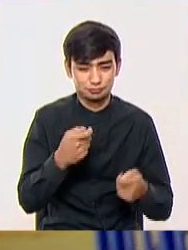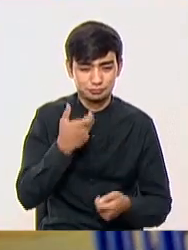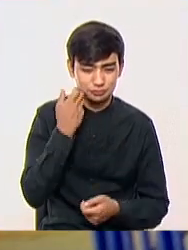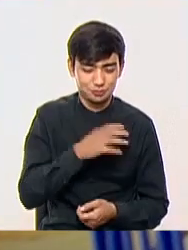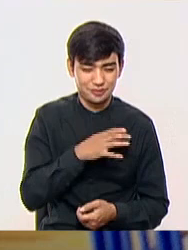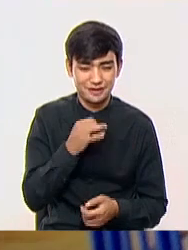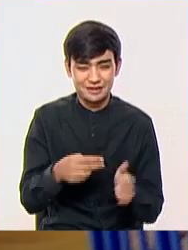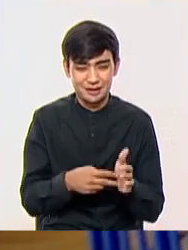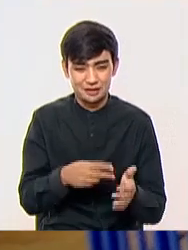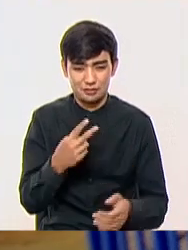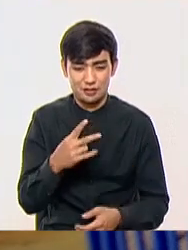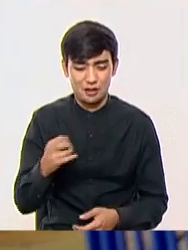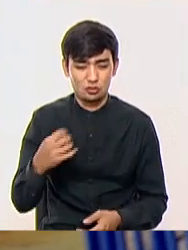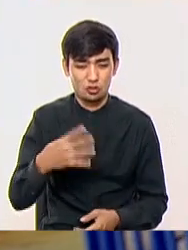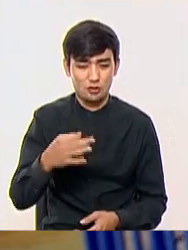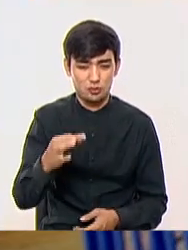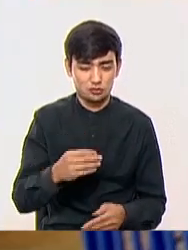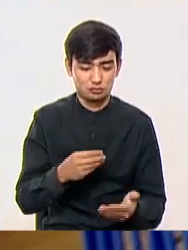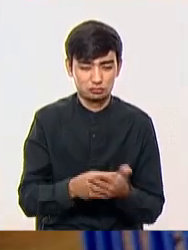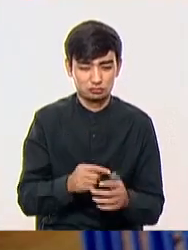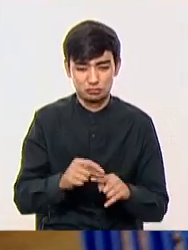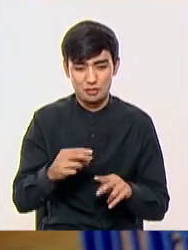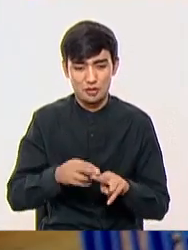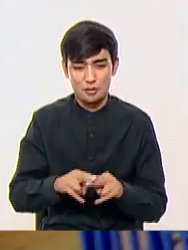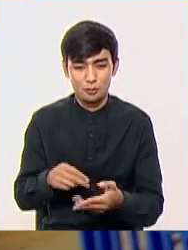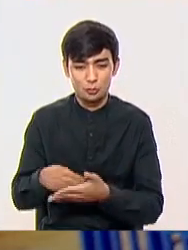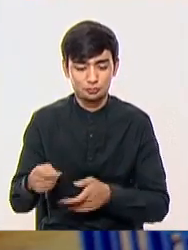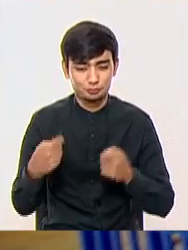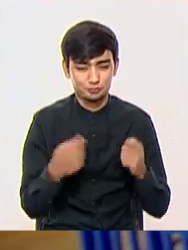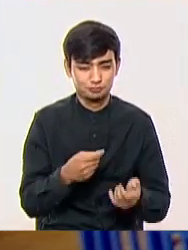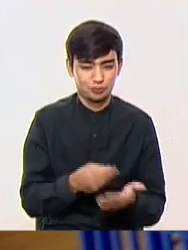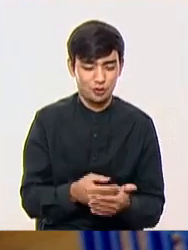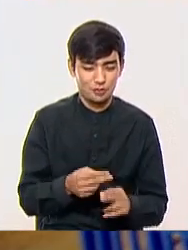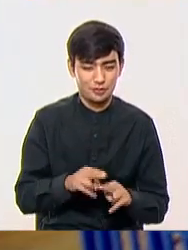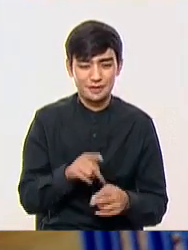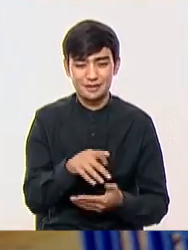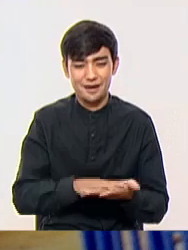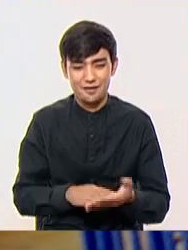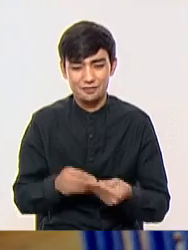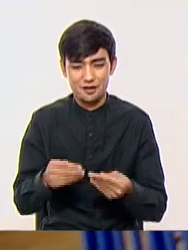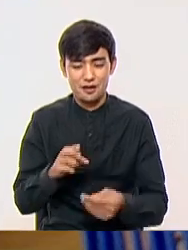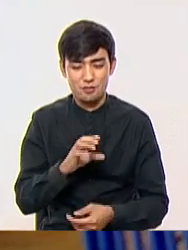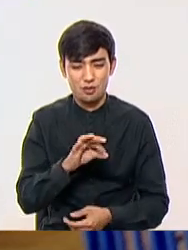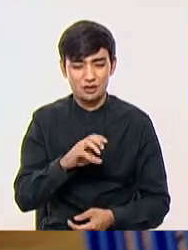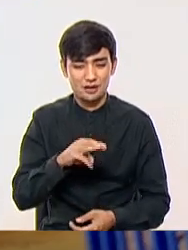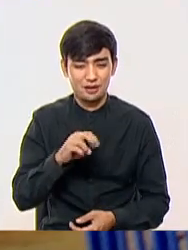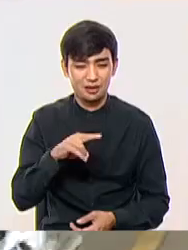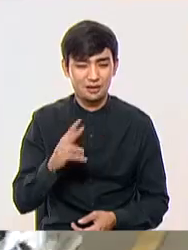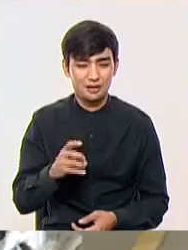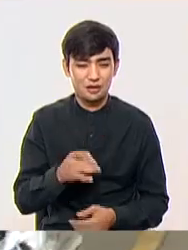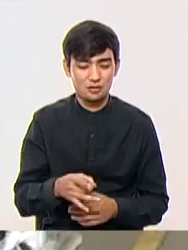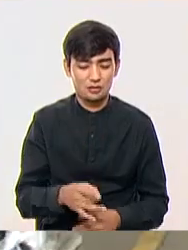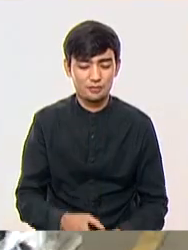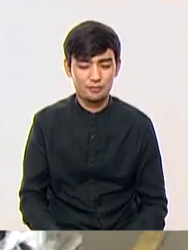питания завышены на 40% из-за перекупщиков. Об этом он заявил на встрече с жителями Бостандыкского района.